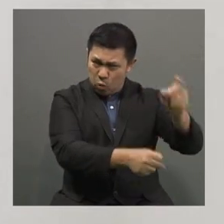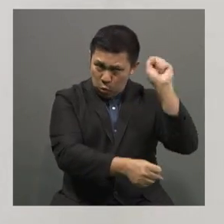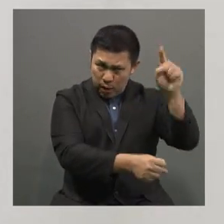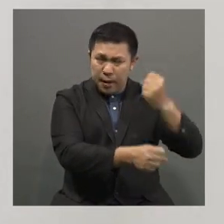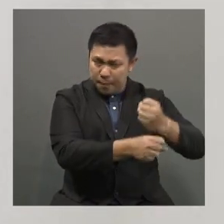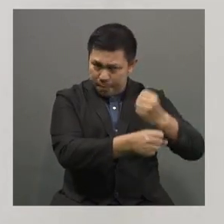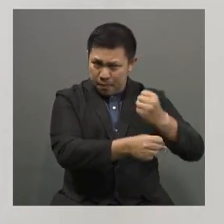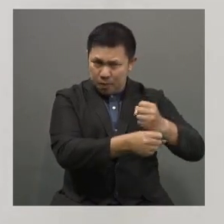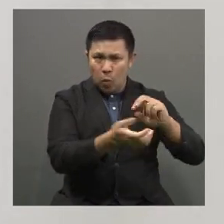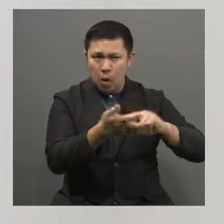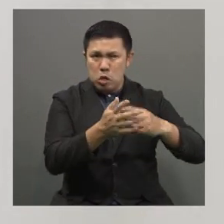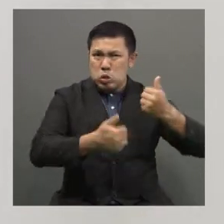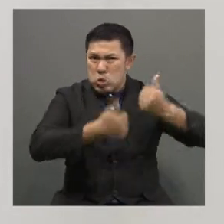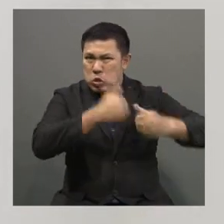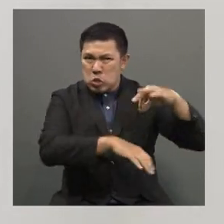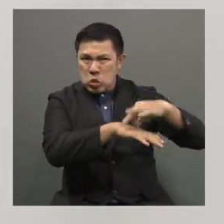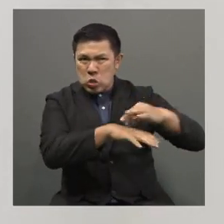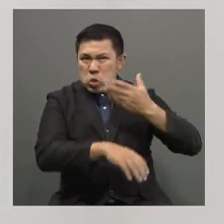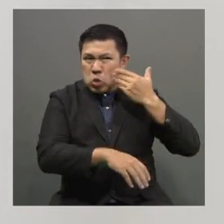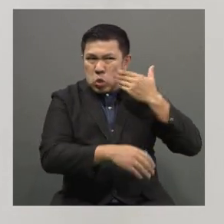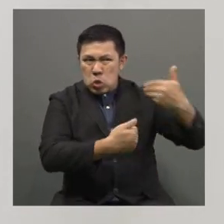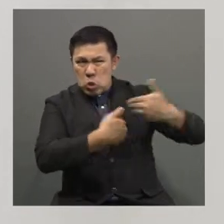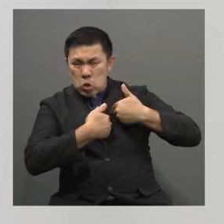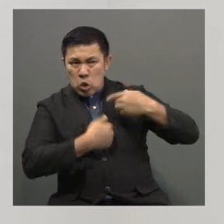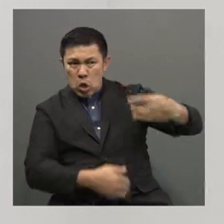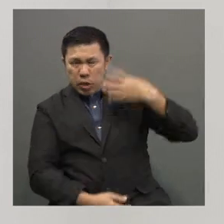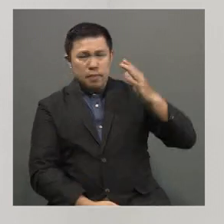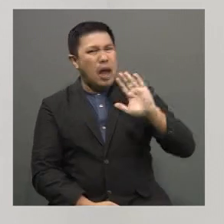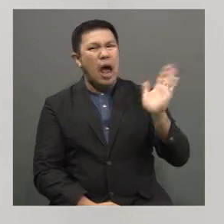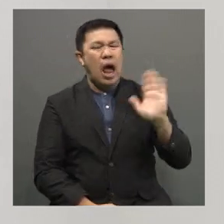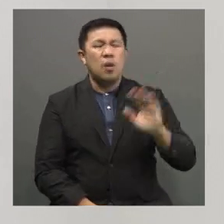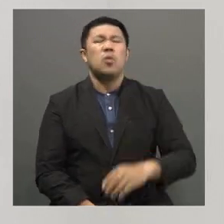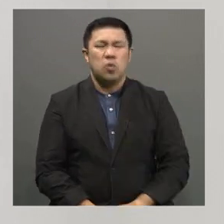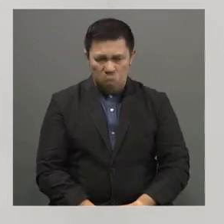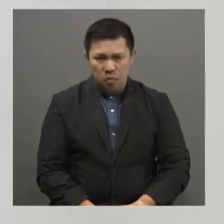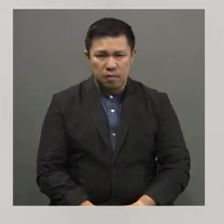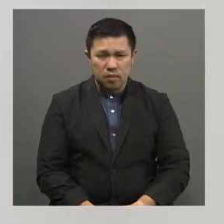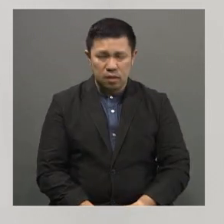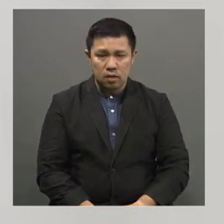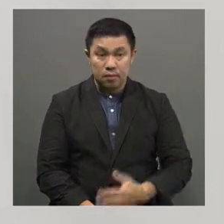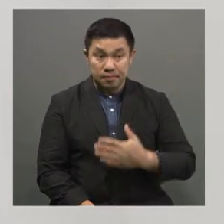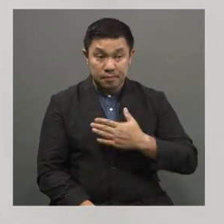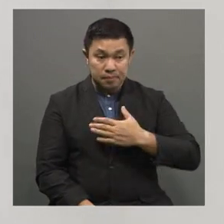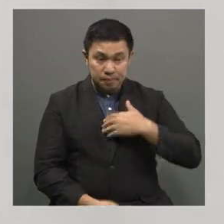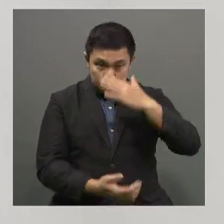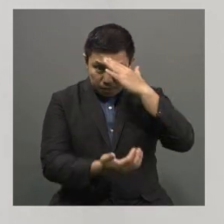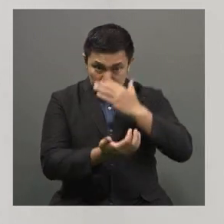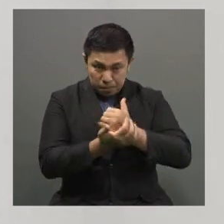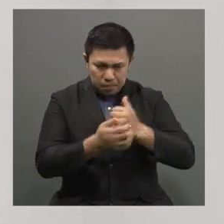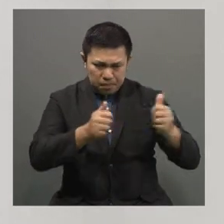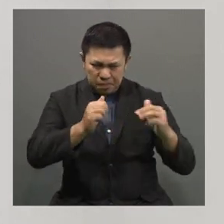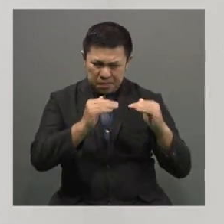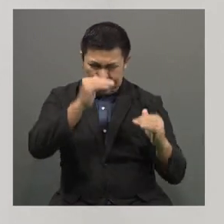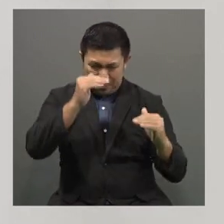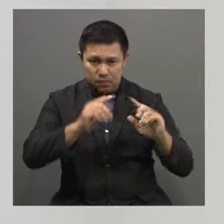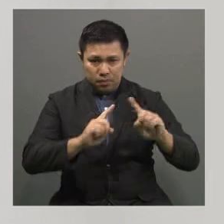งานมากกว่าที่จะแย่งชิงตำแหน่งกันคือบอกเลยว่าด้วยด้วยเรื่องของรุ่นนายร้อยตำรวจมันตามกันไม่ทัน